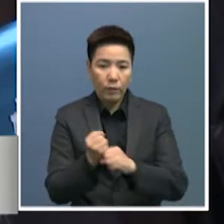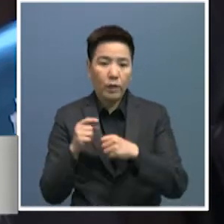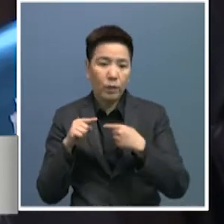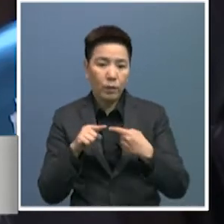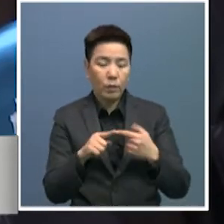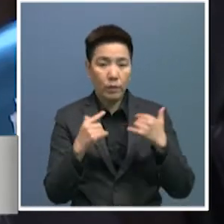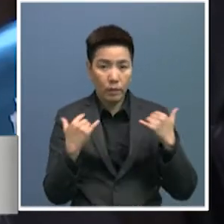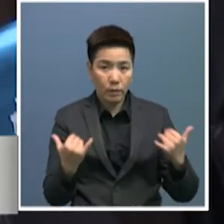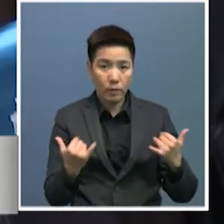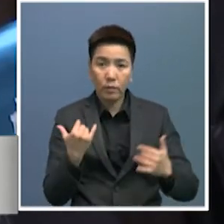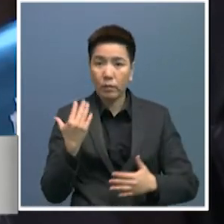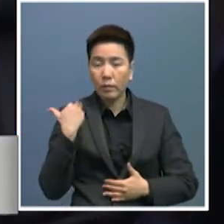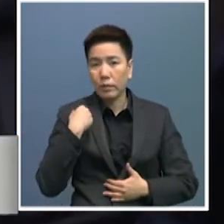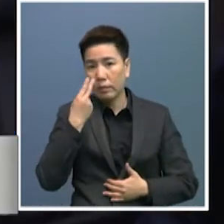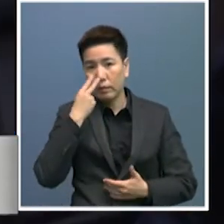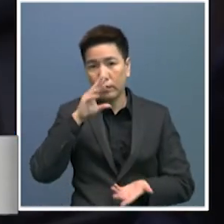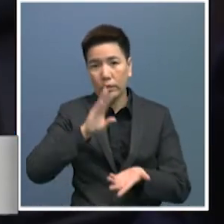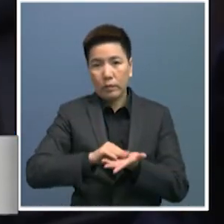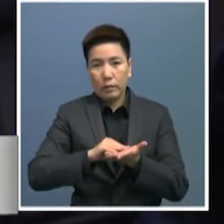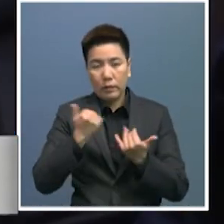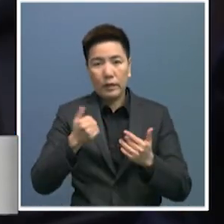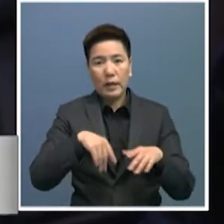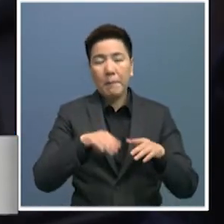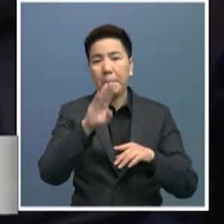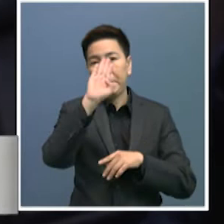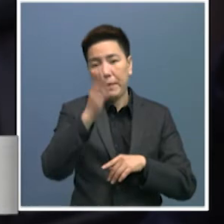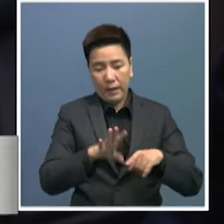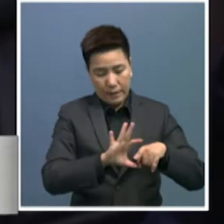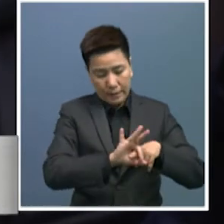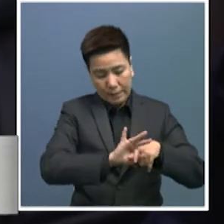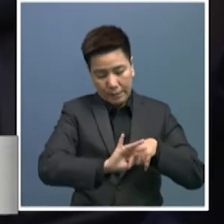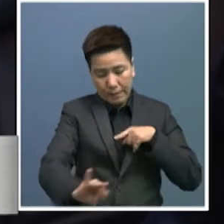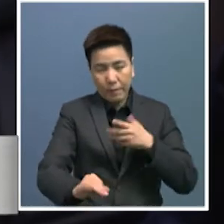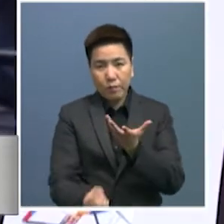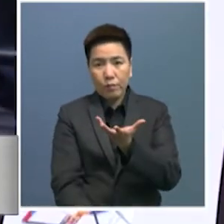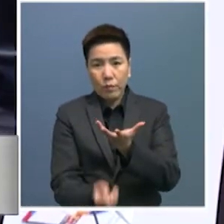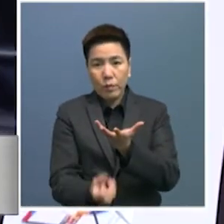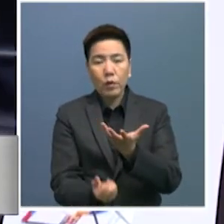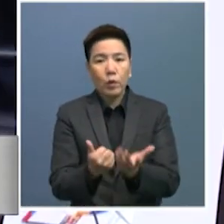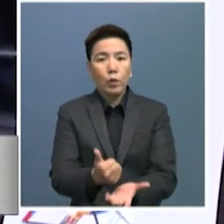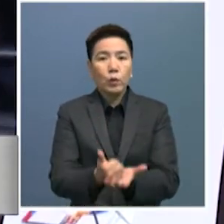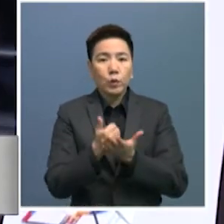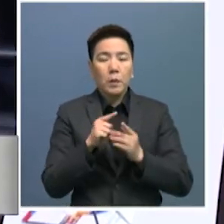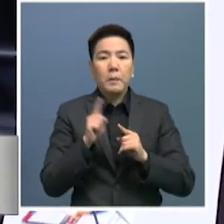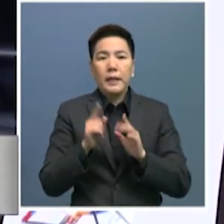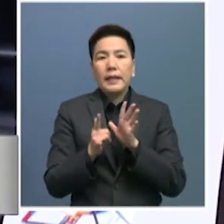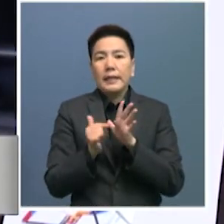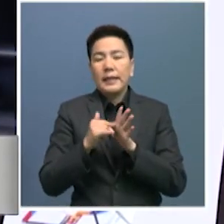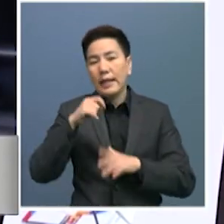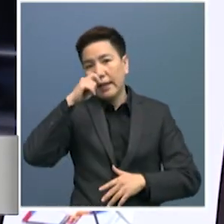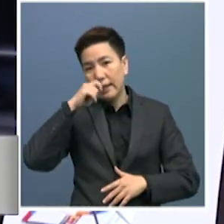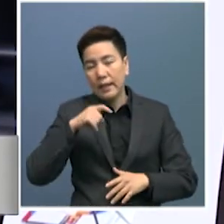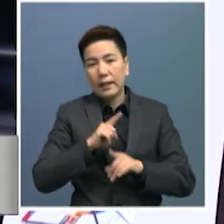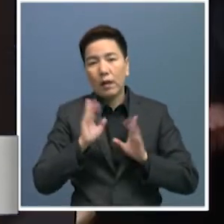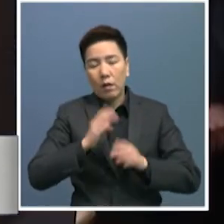เนื่องที่เดียวก็เคยเห็นข้อมูลว่าจริงๆพืชกระท่อมเนี่ยค่อนข้างมีประโยชน์นะในเรื่องของการที่จะใช้เป็นพืชสมุนไพรแต่